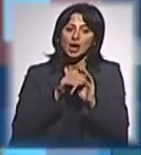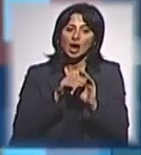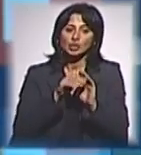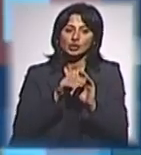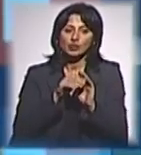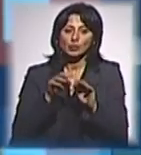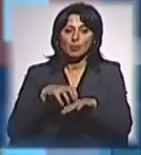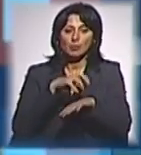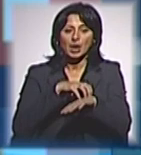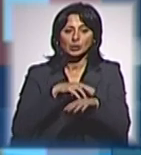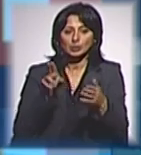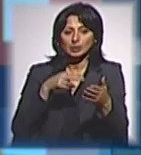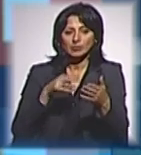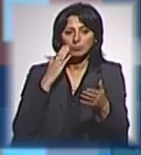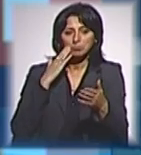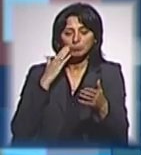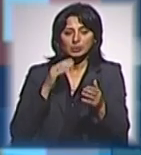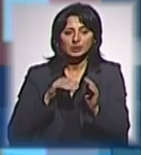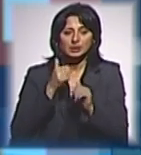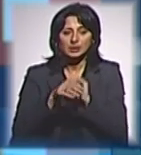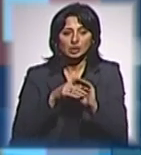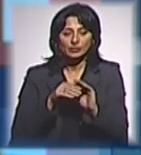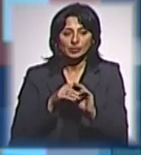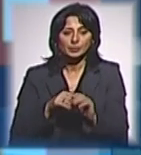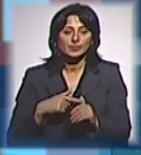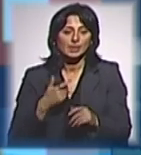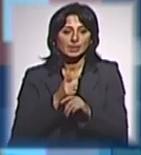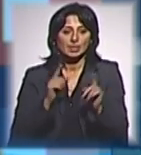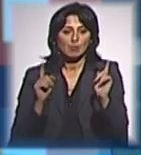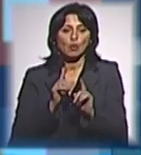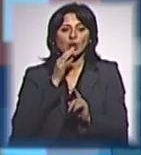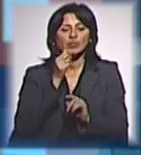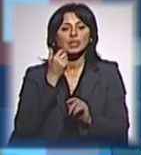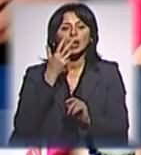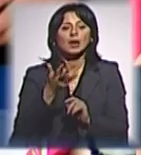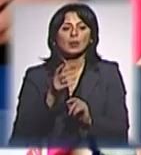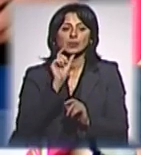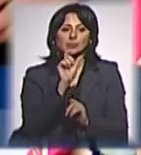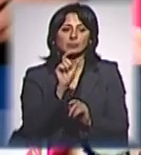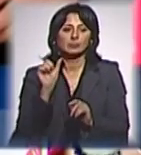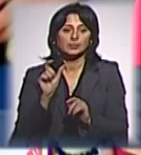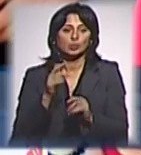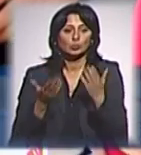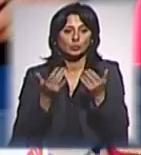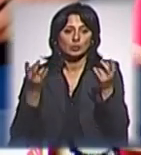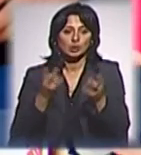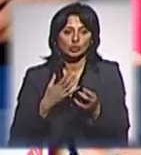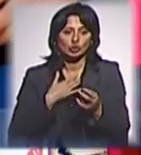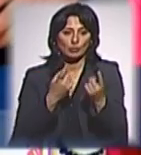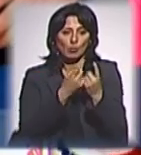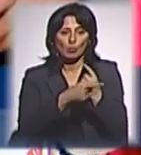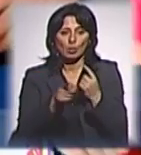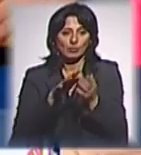საარჩევნოთ პარტიული გათვლა იყო წინასაარჩევნო? მე ძალიან მოკლედ ვიტყვი რამოდენიმე პოსტულატს, თუ საჭირო იქნება ჩემი